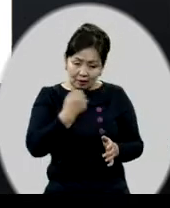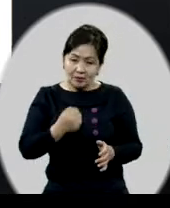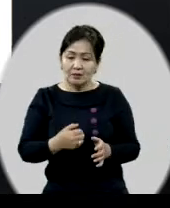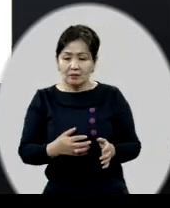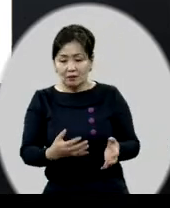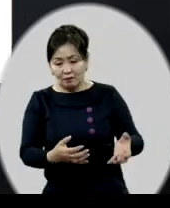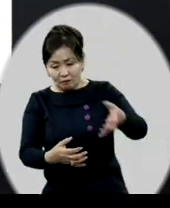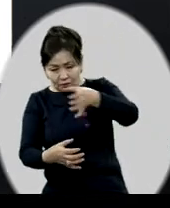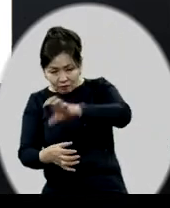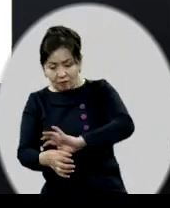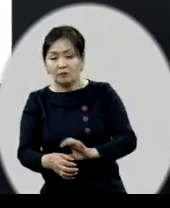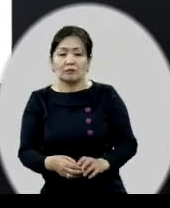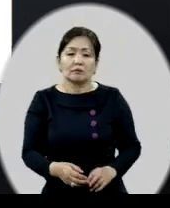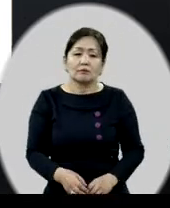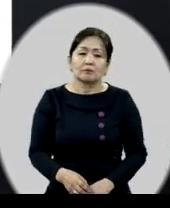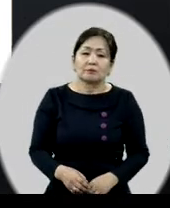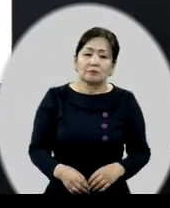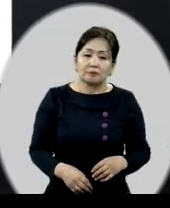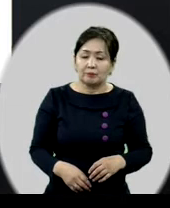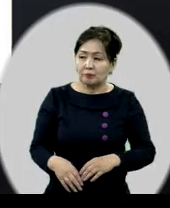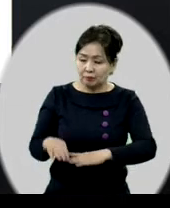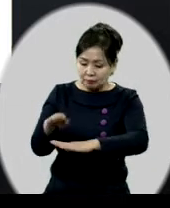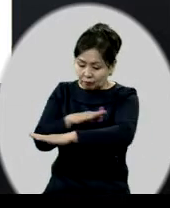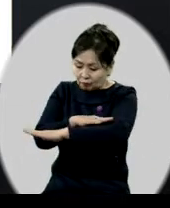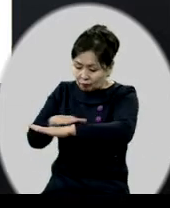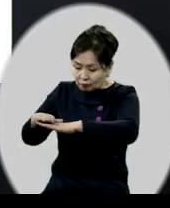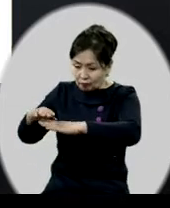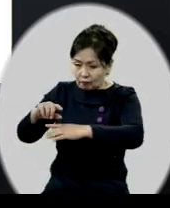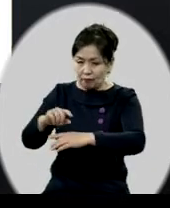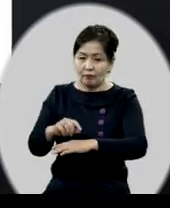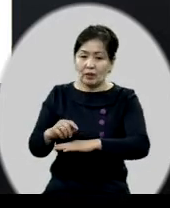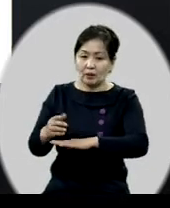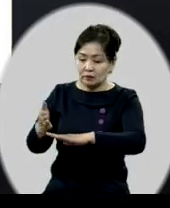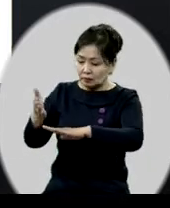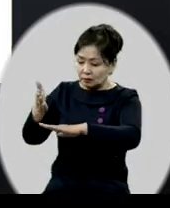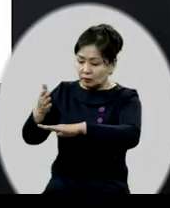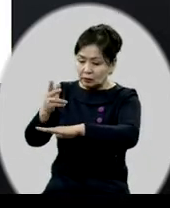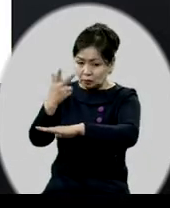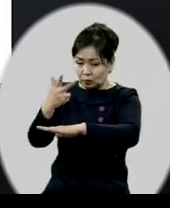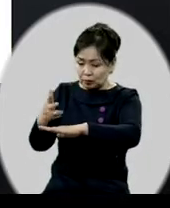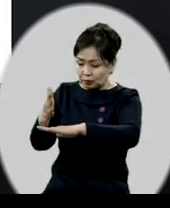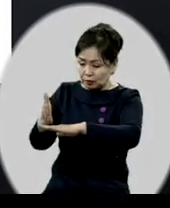6.3-ыг нь хоосон сав руу хийсэн. Бодолтой хийгээрэй хүүхдүүдээ.